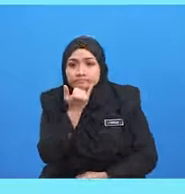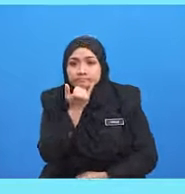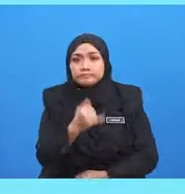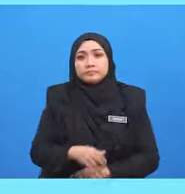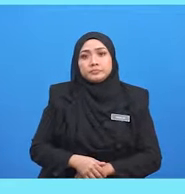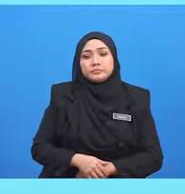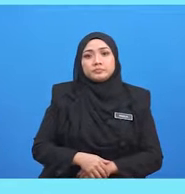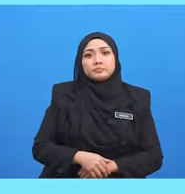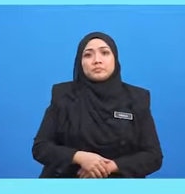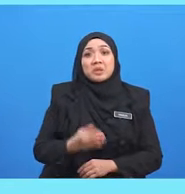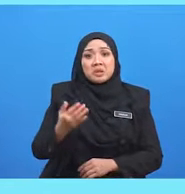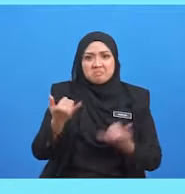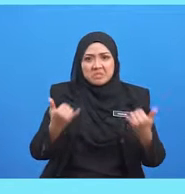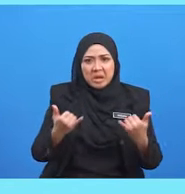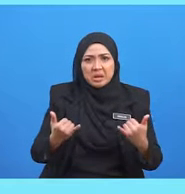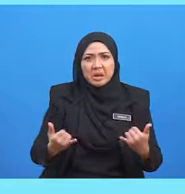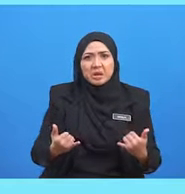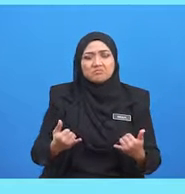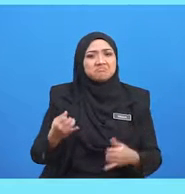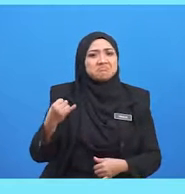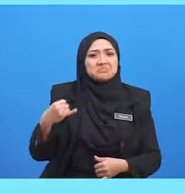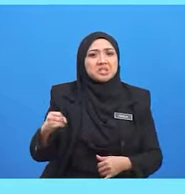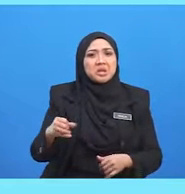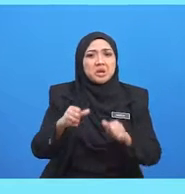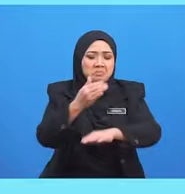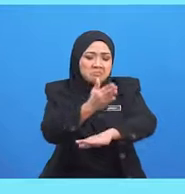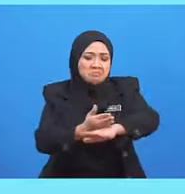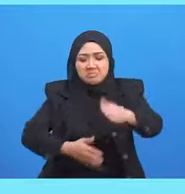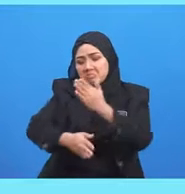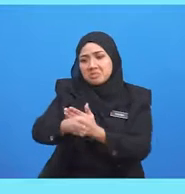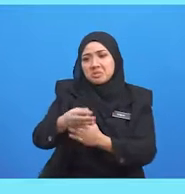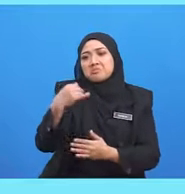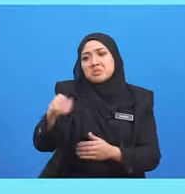aurat lagi. Bilal itu telah menyalak seperti